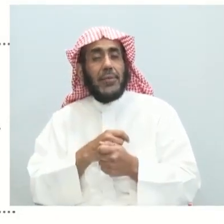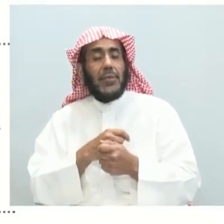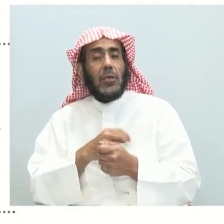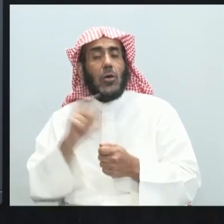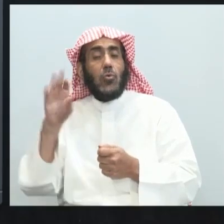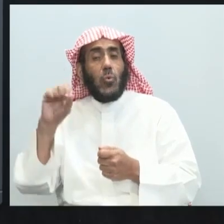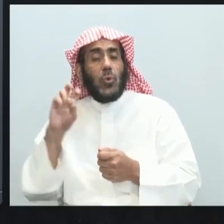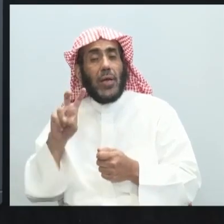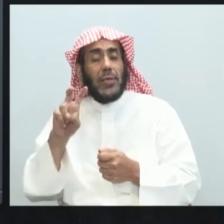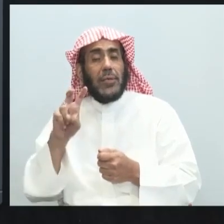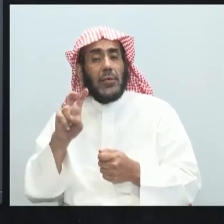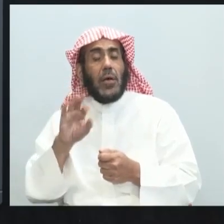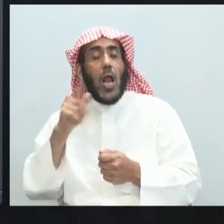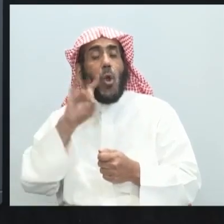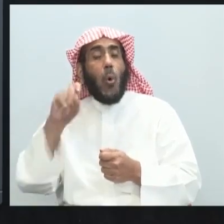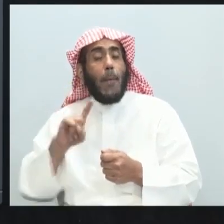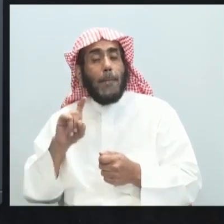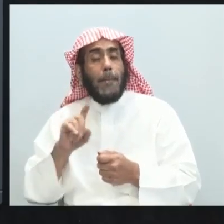نوره الام